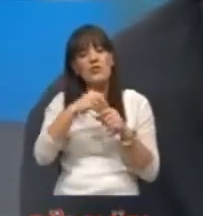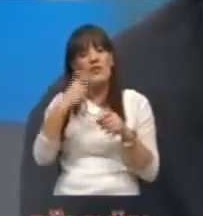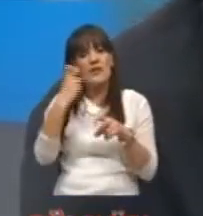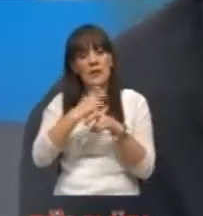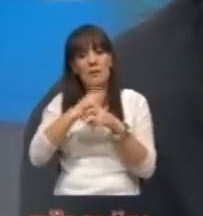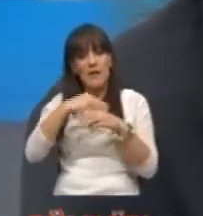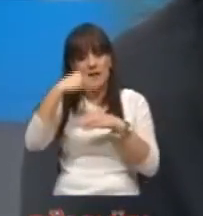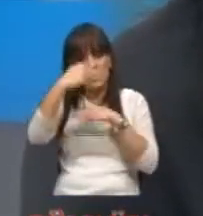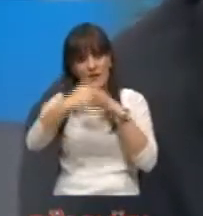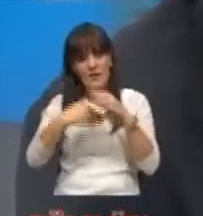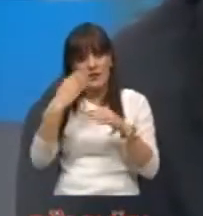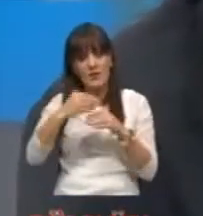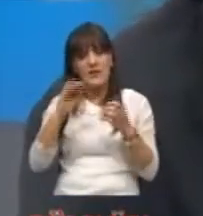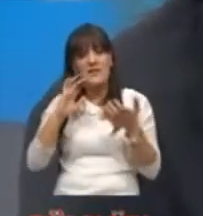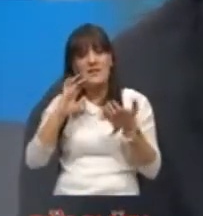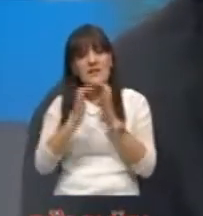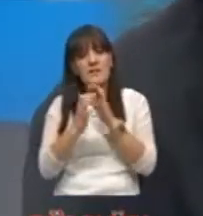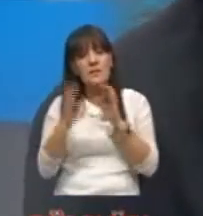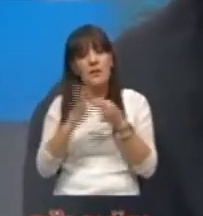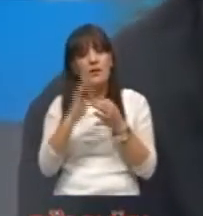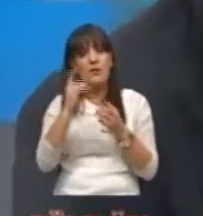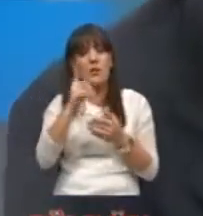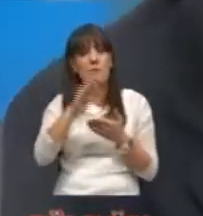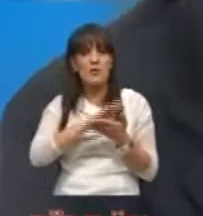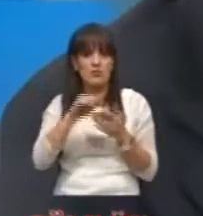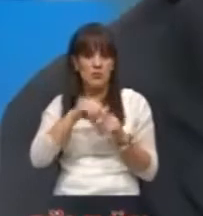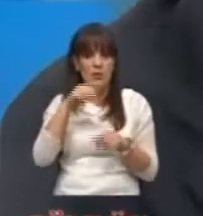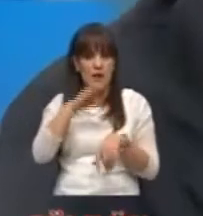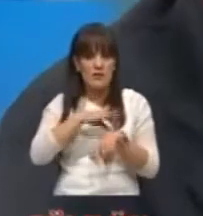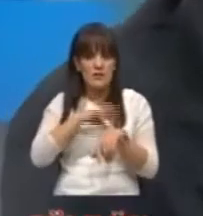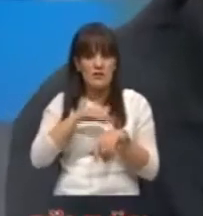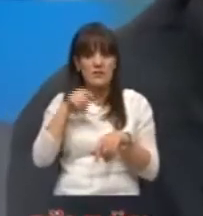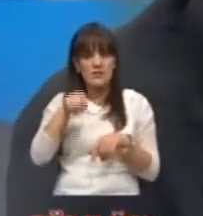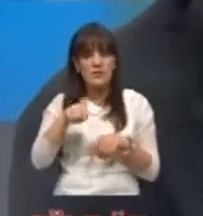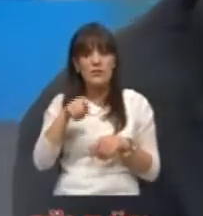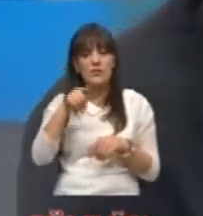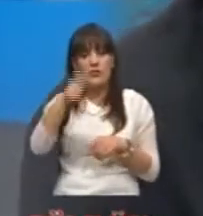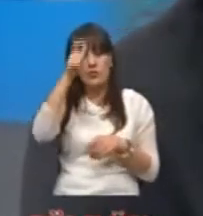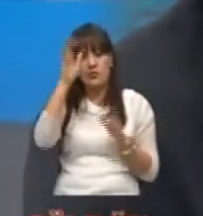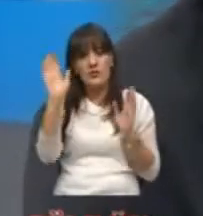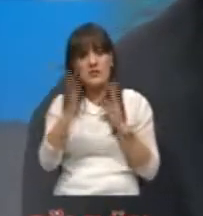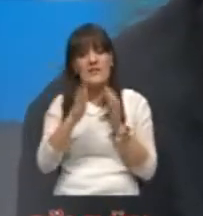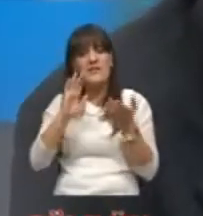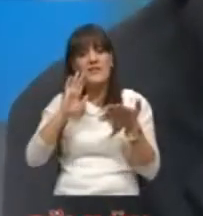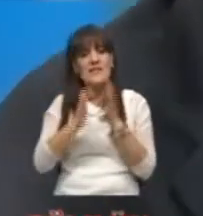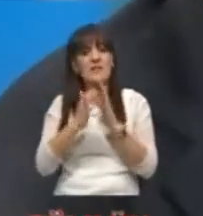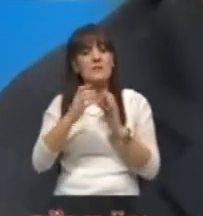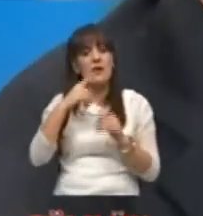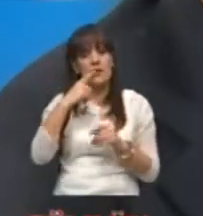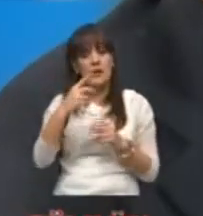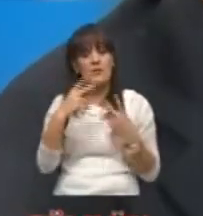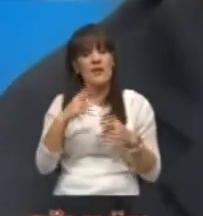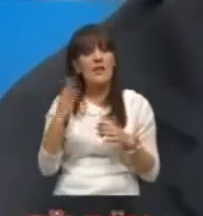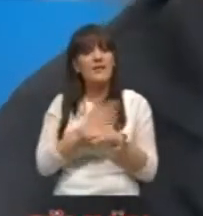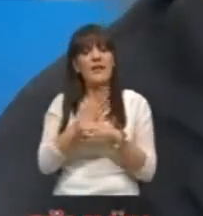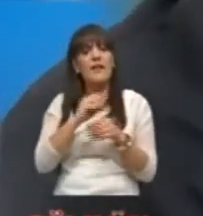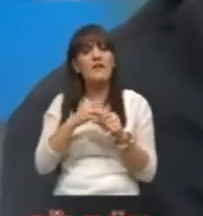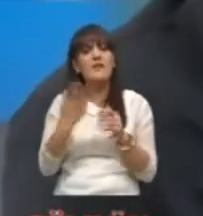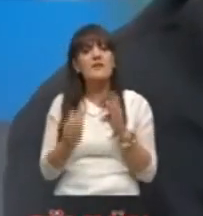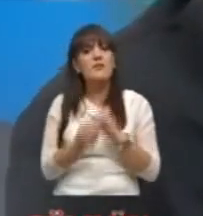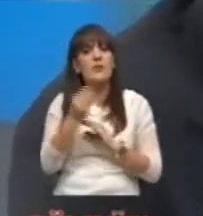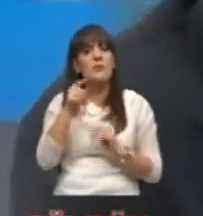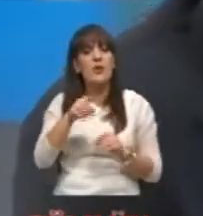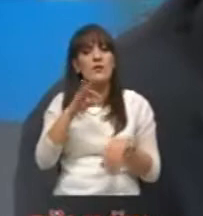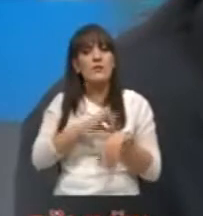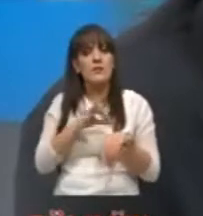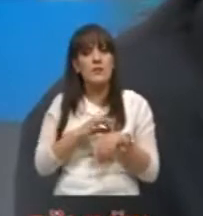kemiklerin etrafından geçerken sıkışmasına bağlı olan bir durum. Impingement'ın Türkçe karşılığı sıkışma diyebiliriz. Neden ve nasıl oluşur bu